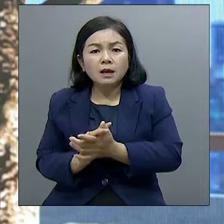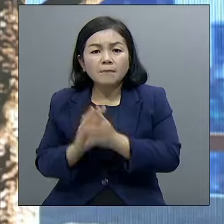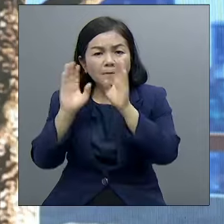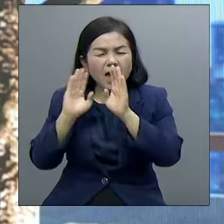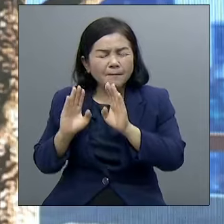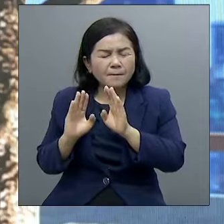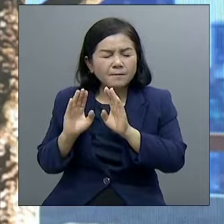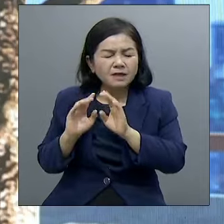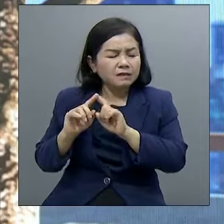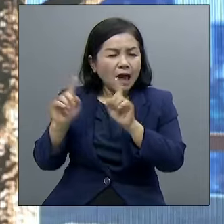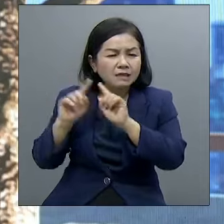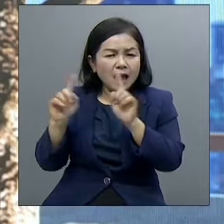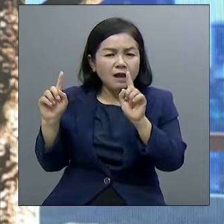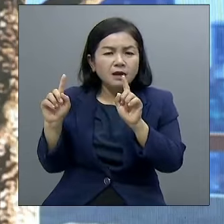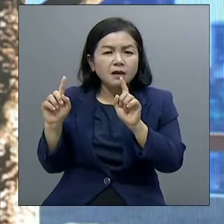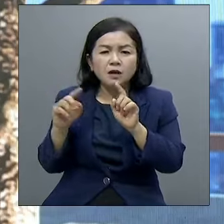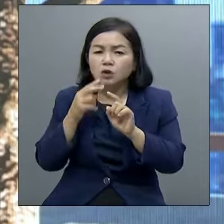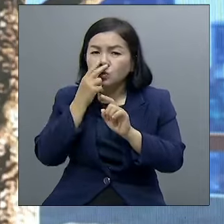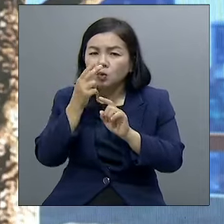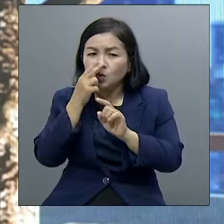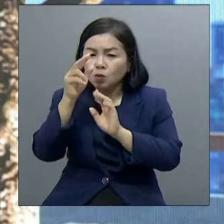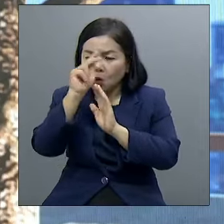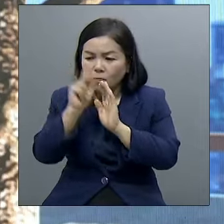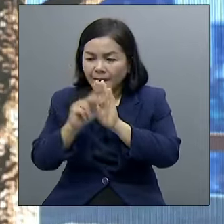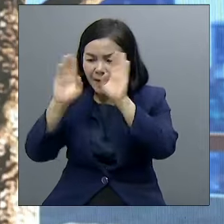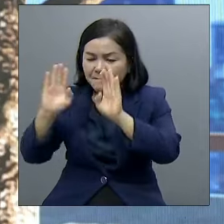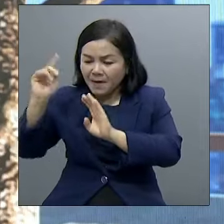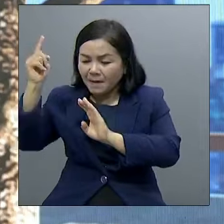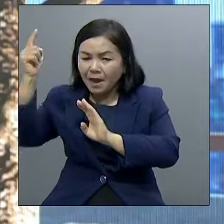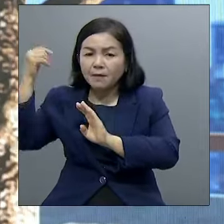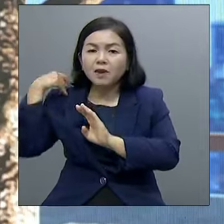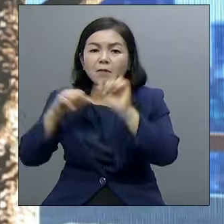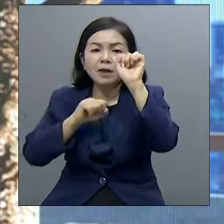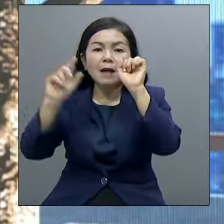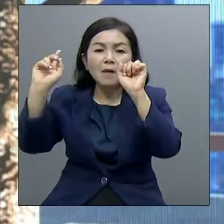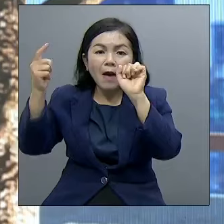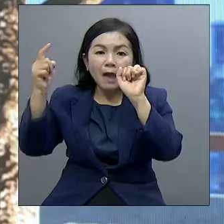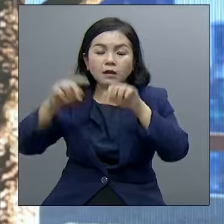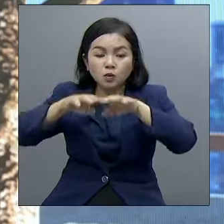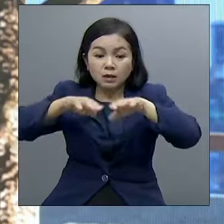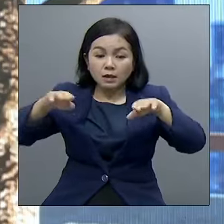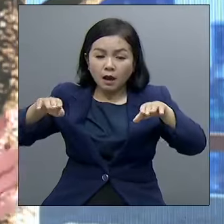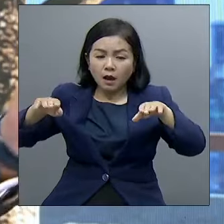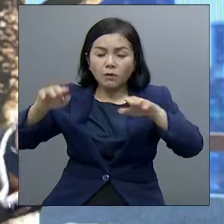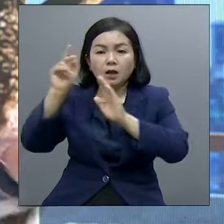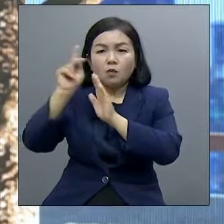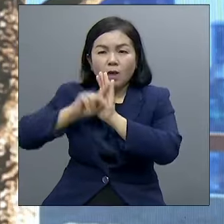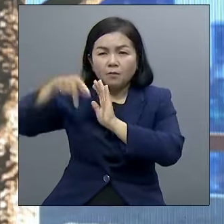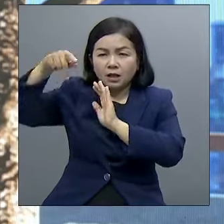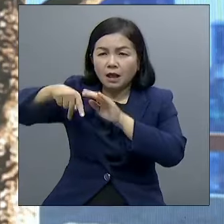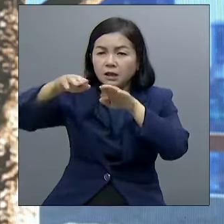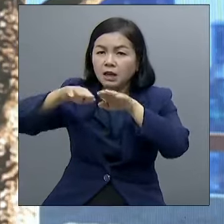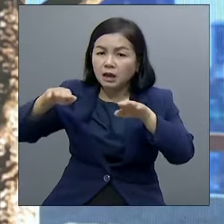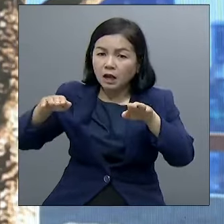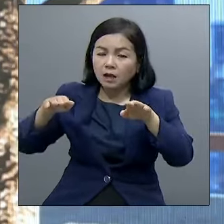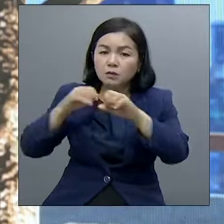ยังเข้าใจ PDPA กันผิดอันนี้ก็เป็นเรื่องที่เราต้องกฎหมายมันใหม่แล้วกันเพิ่งออกมาแต่ทีนี้ในเรื่องของเด็กเนี่ยมันมีกฎหมายเฉพาะอีกแล้วก็คือไอ้พรบคุ้มครอง